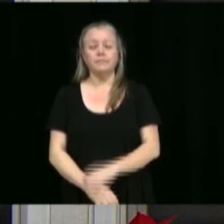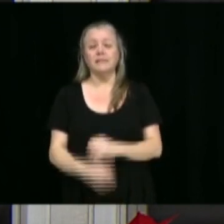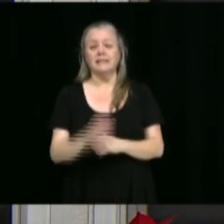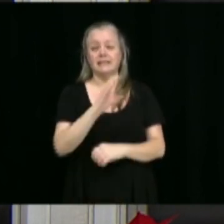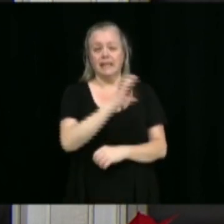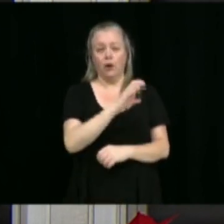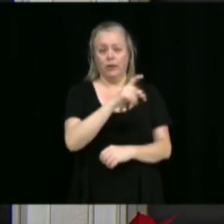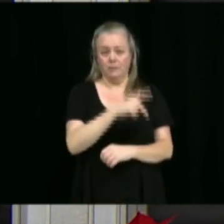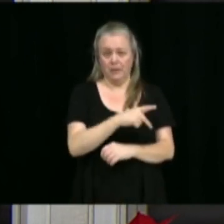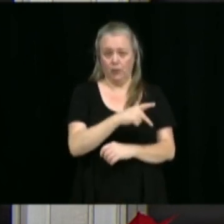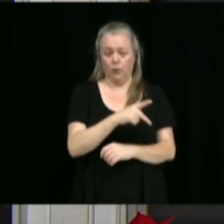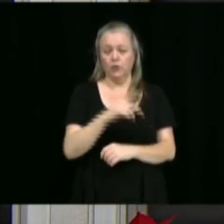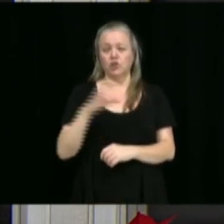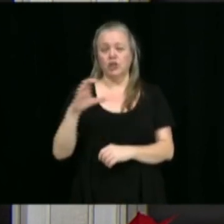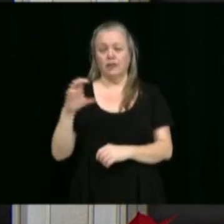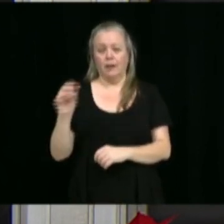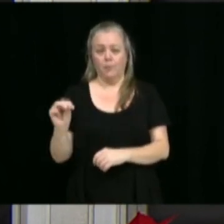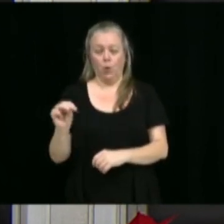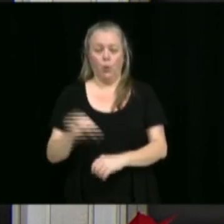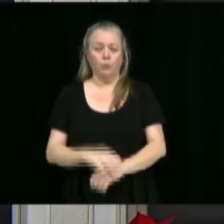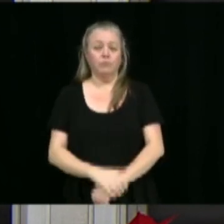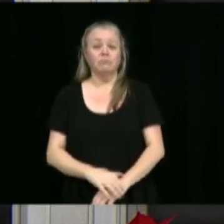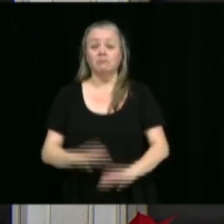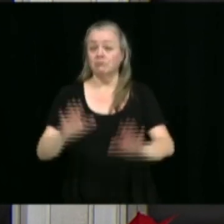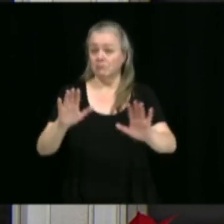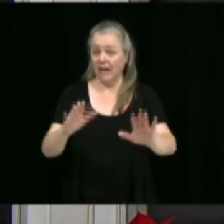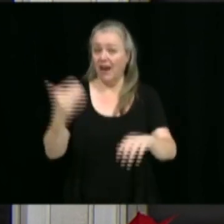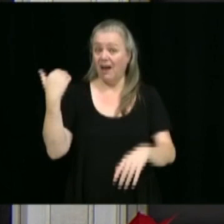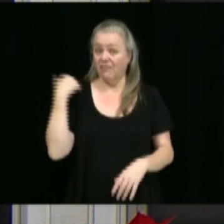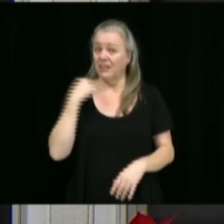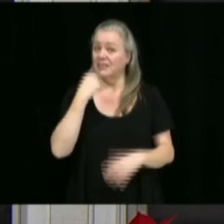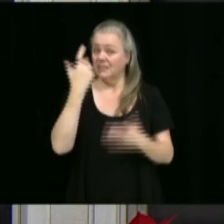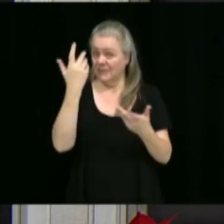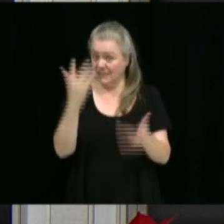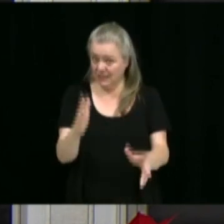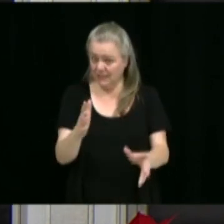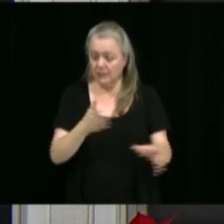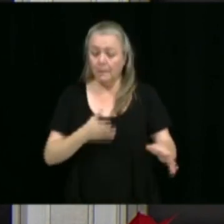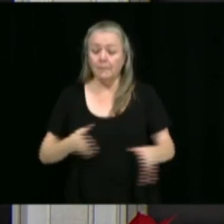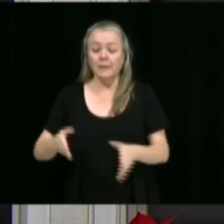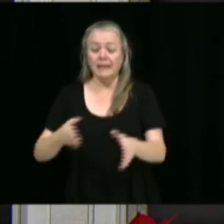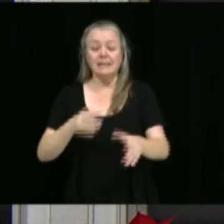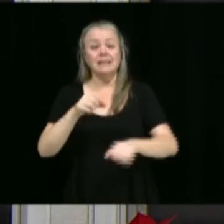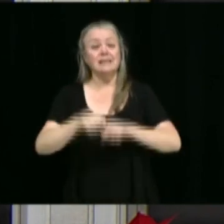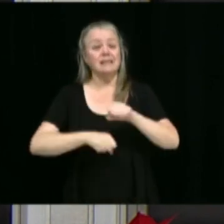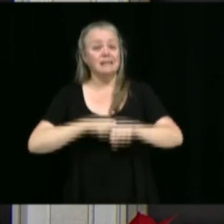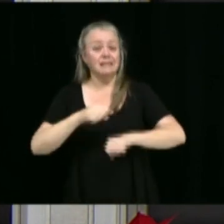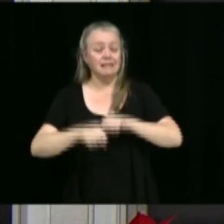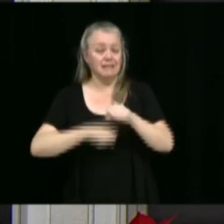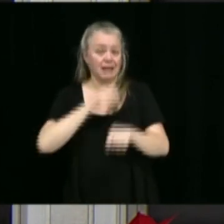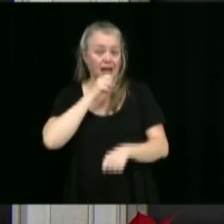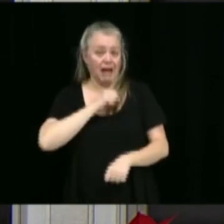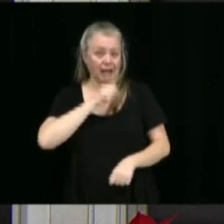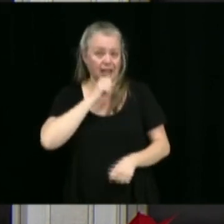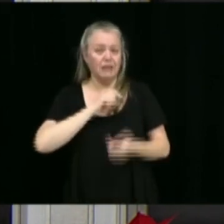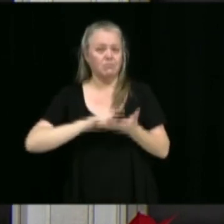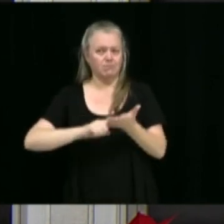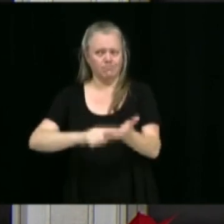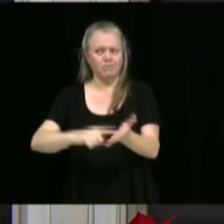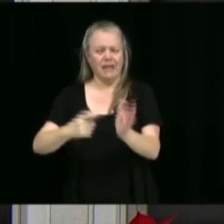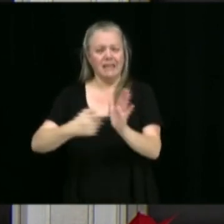Caroline Pilon, Chantal Moreau. Donc, on l'a déjà dit, mais la piste des aînés, la piste cyclable, sera refaite à